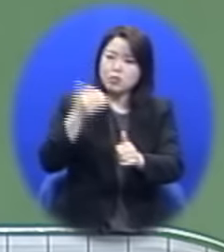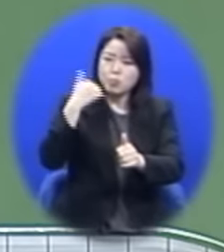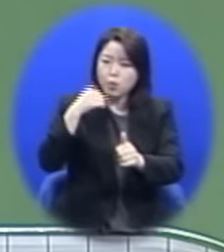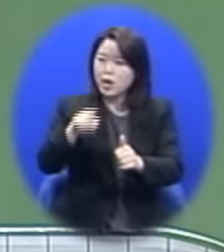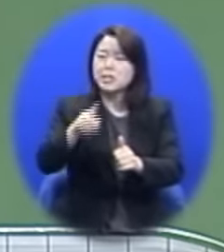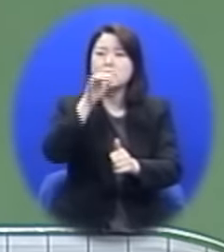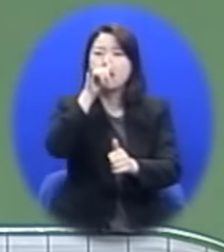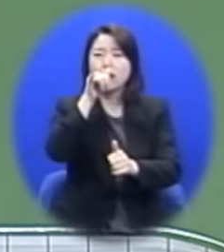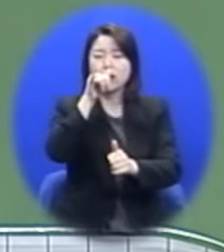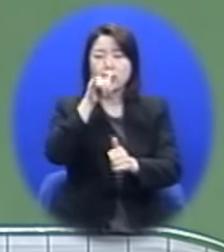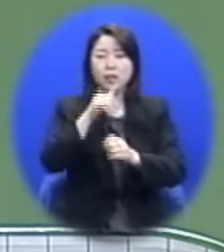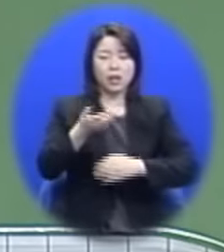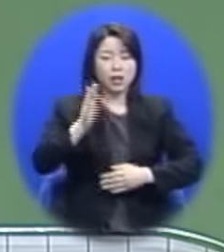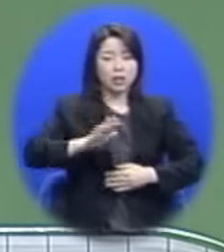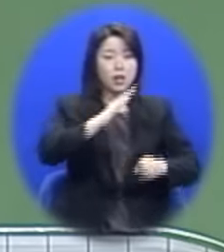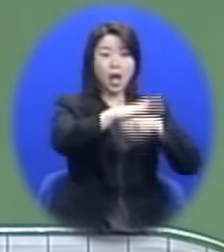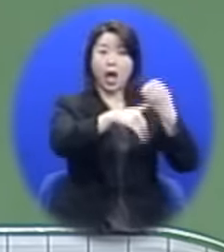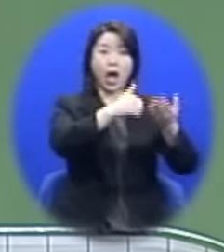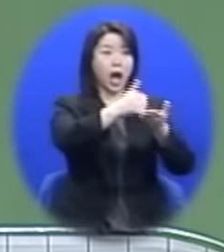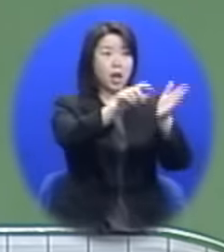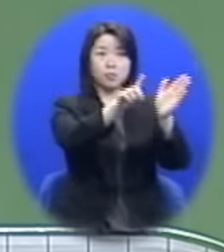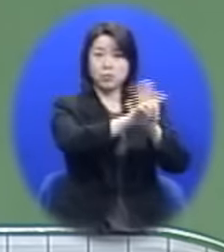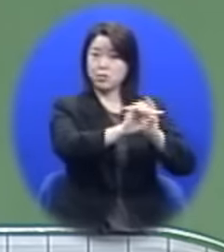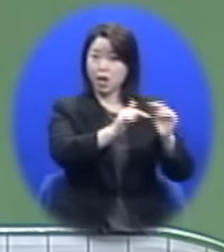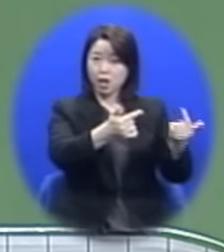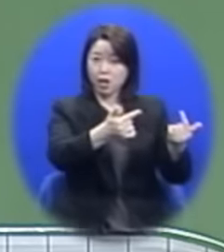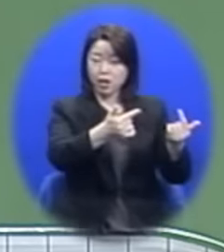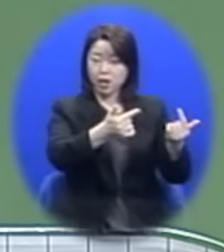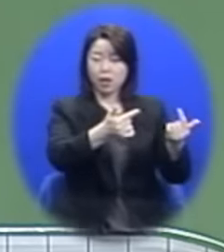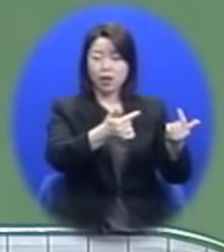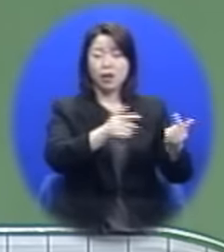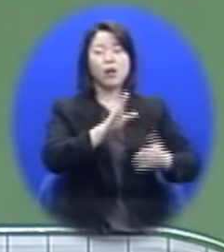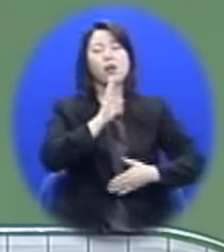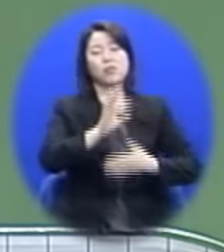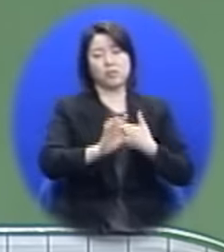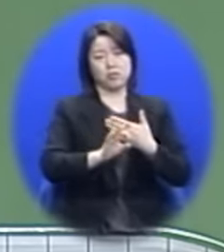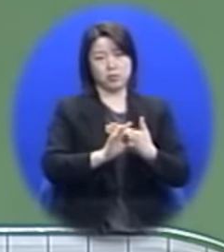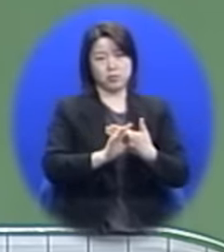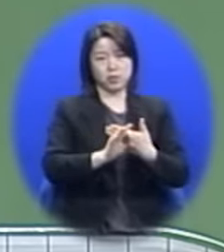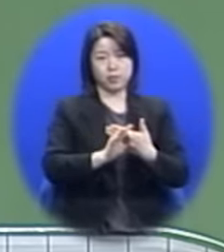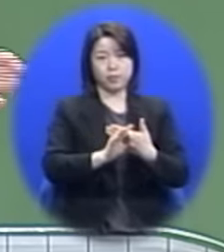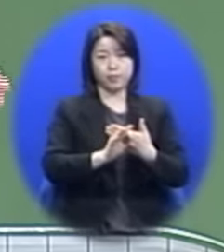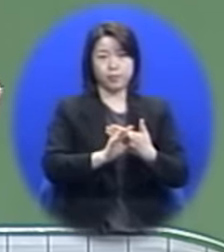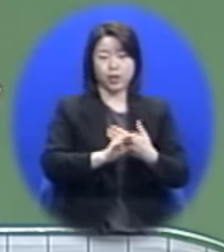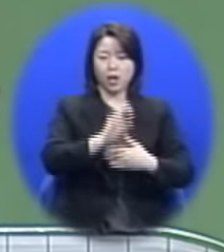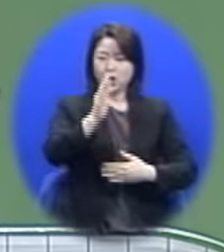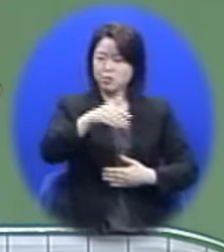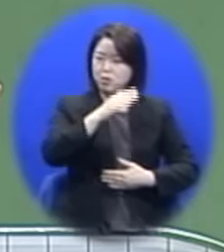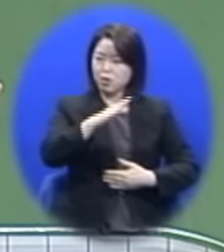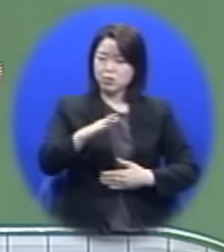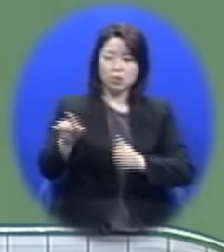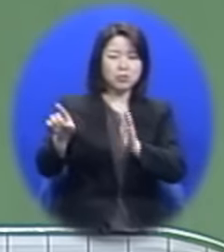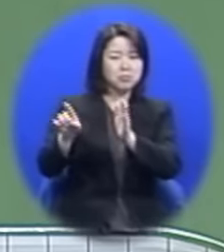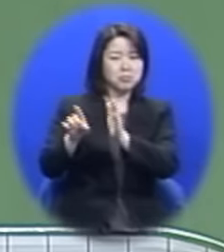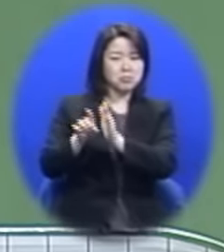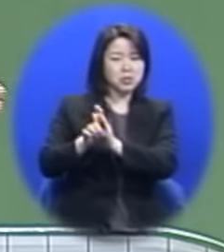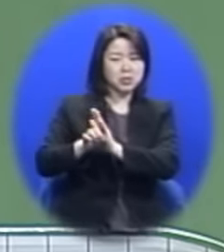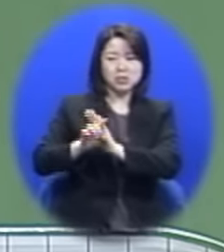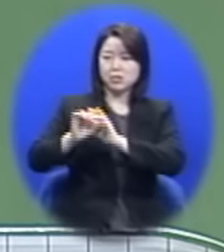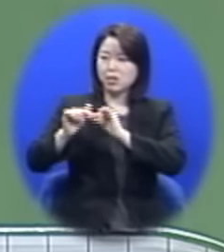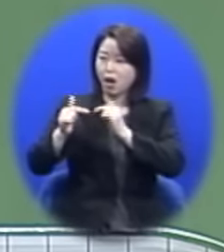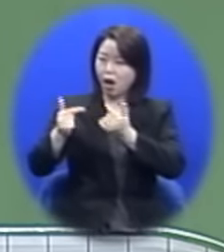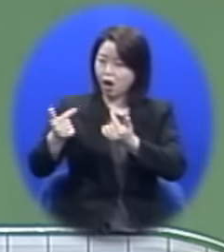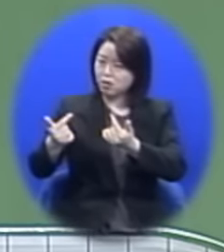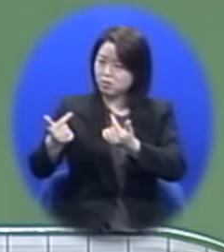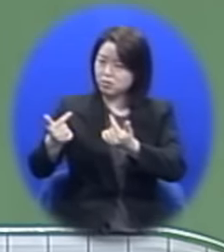필요합니다. 그런데 하나님이 안 믿어집니다. 그러면 전혀 믿을 만한 분이, 믿을 만한